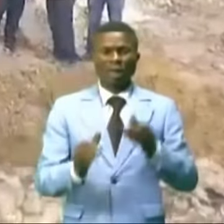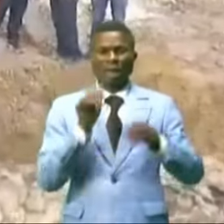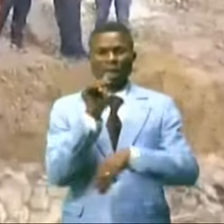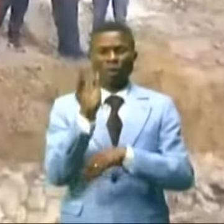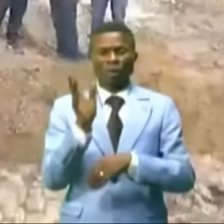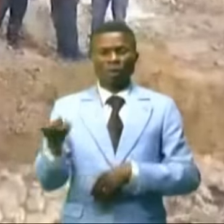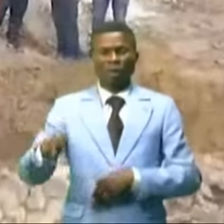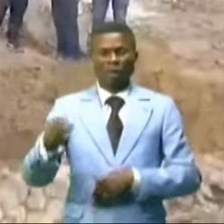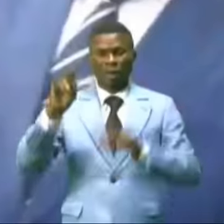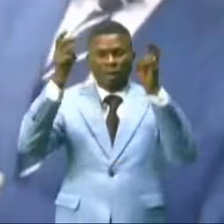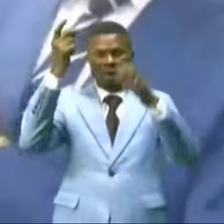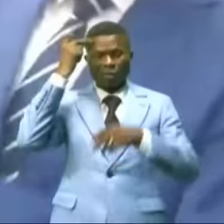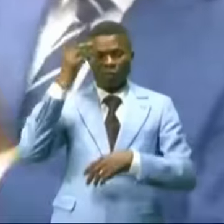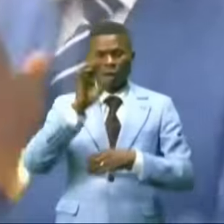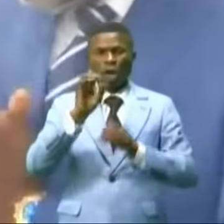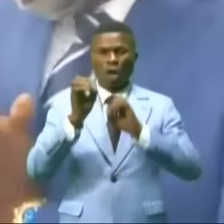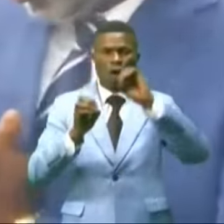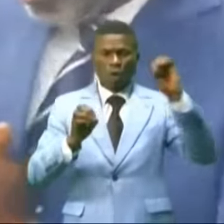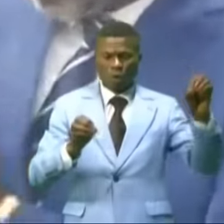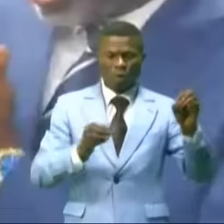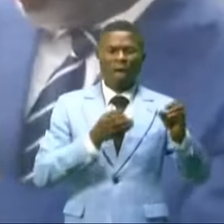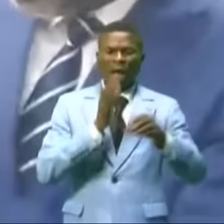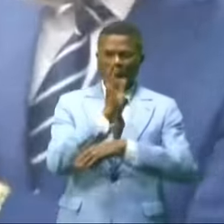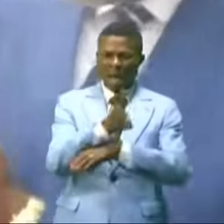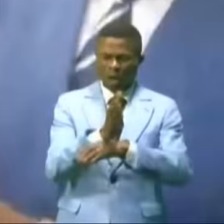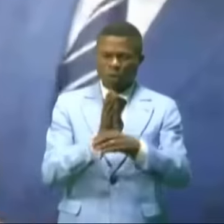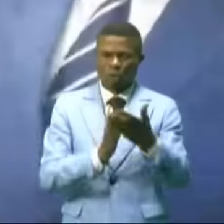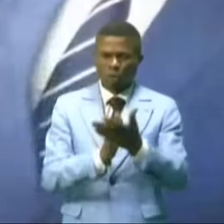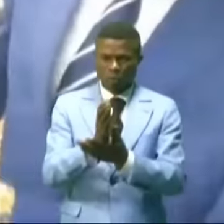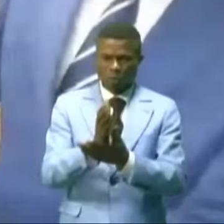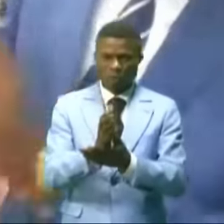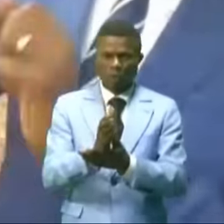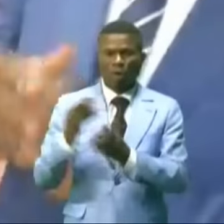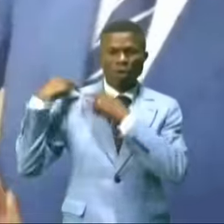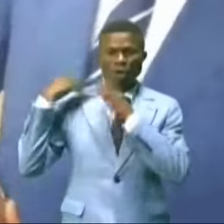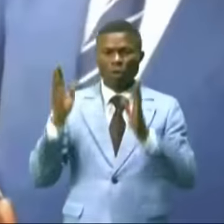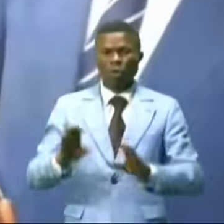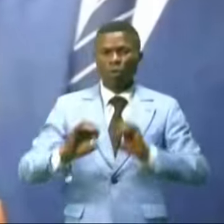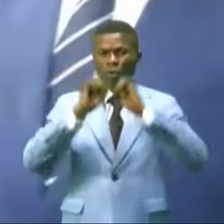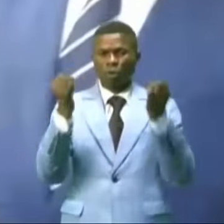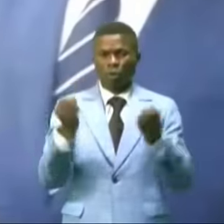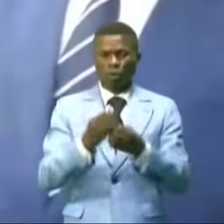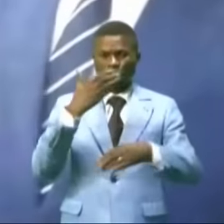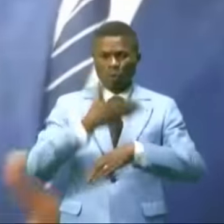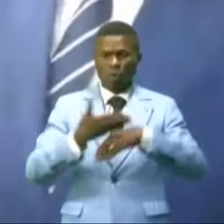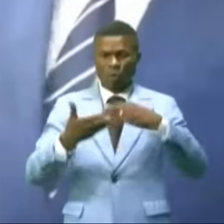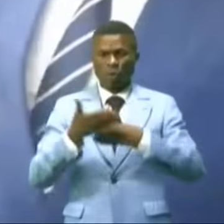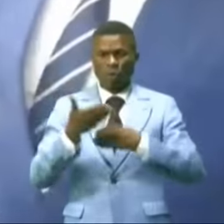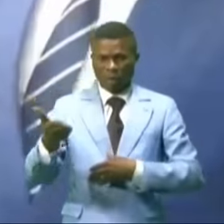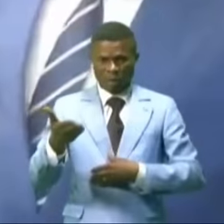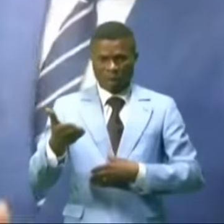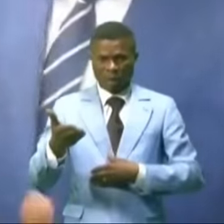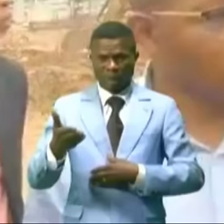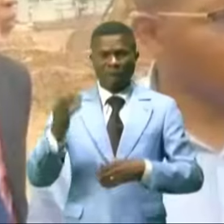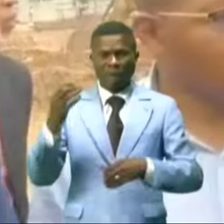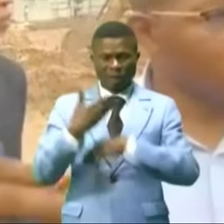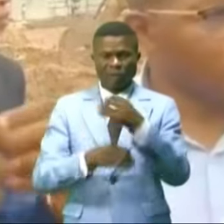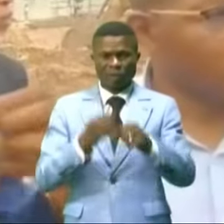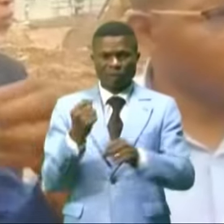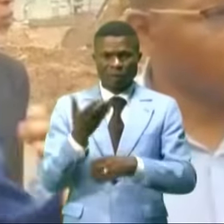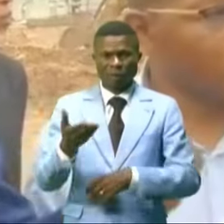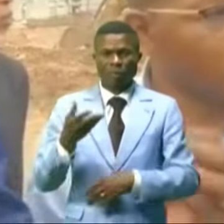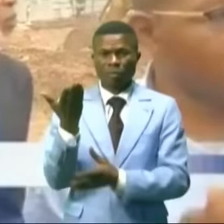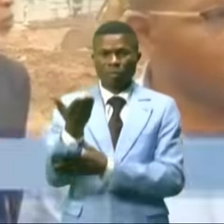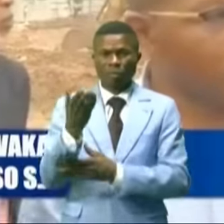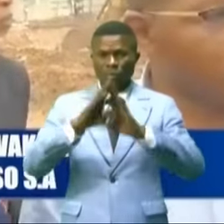de Kinshasa Ouest, a donné des instructions fermes aux responsables de l'entreprise Imo Rose qui exécute ses travaux. Nous demandons